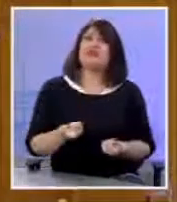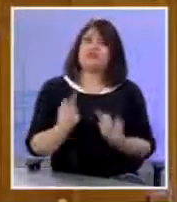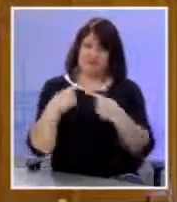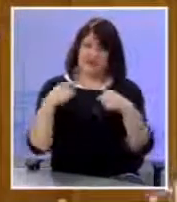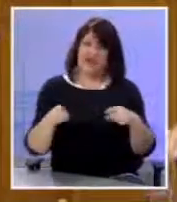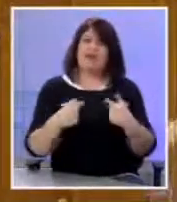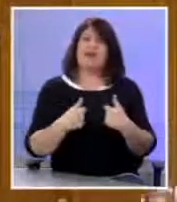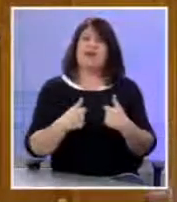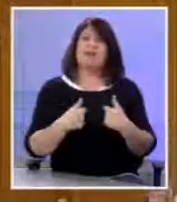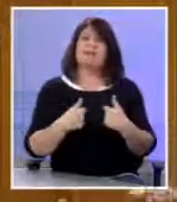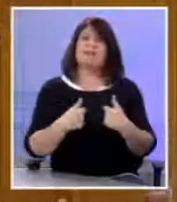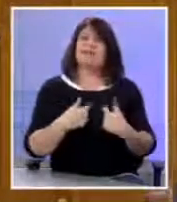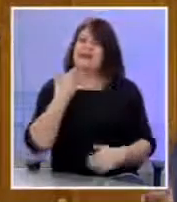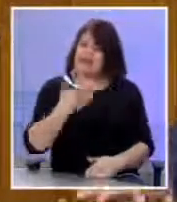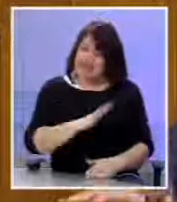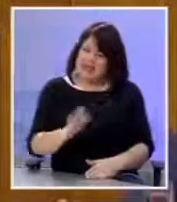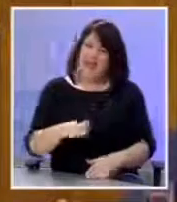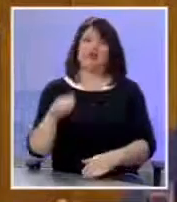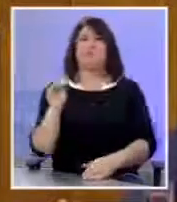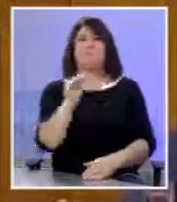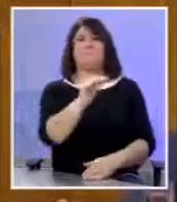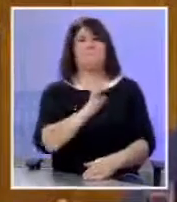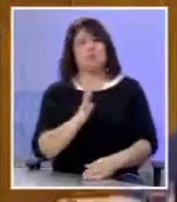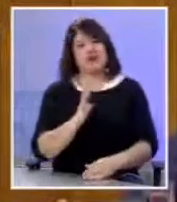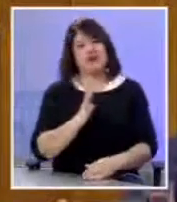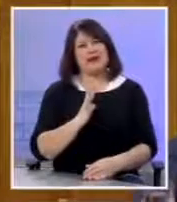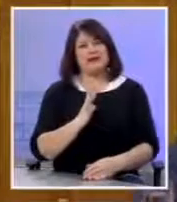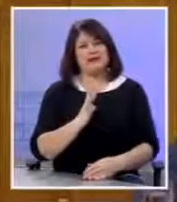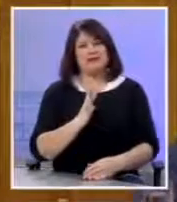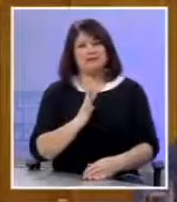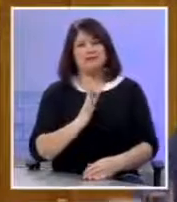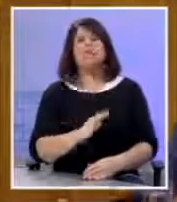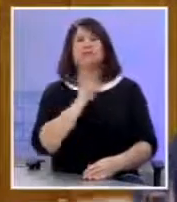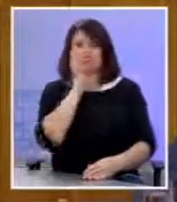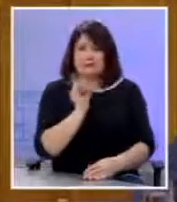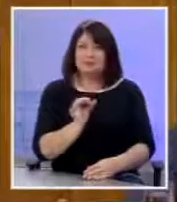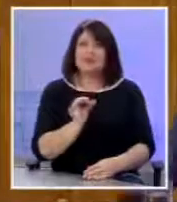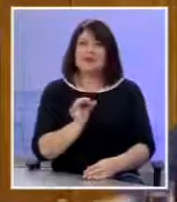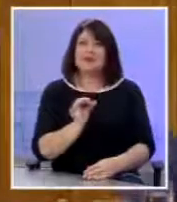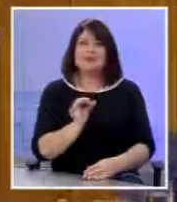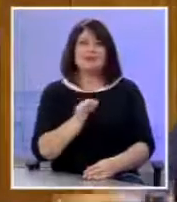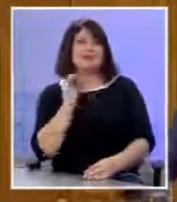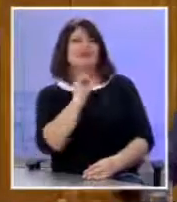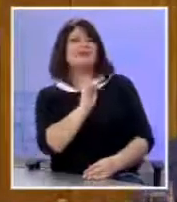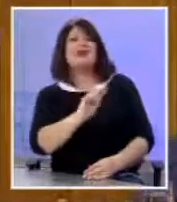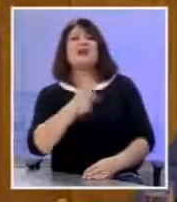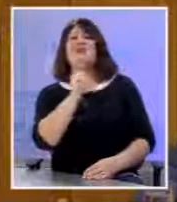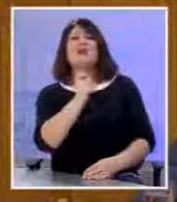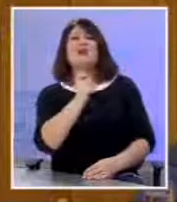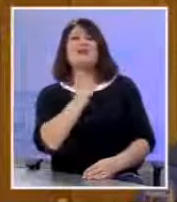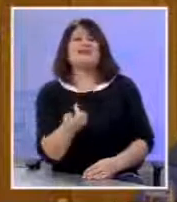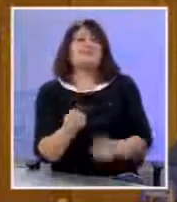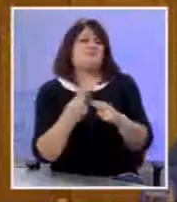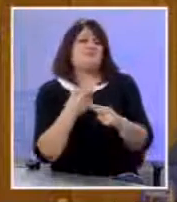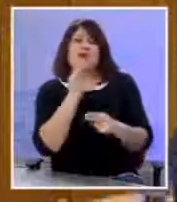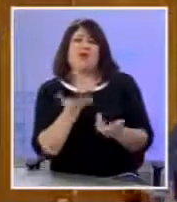μας. Κλείνω απευθυνόμενο στους Έλληνες πολίτες, γιατί ουσιαστικά το να απευθυνθώ σε εσάς δεν έχει μεγάλη